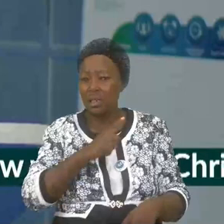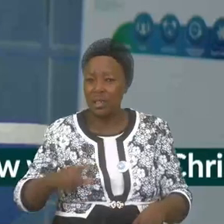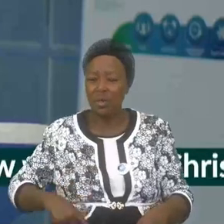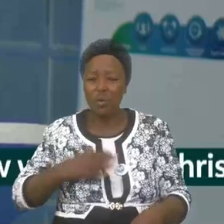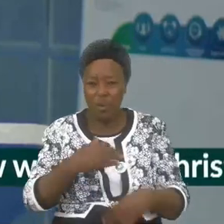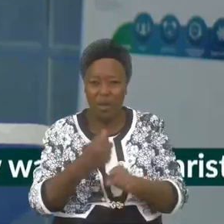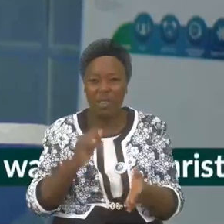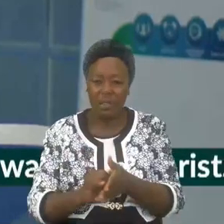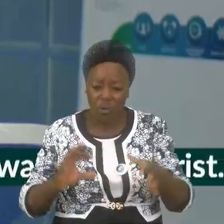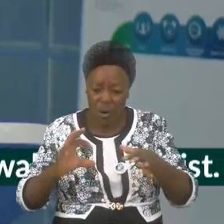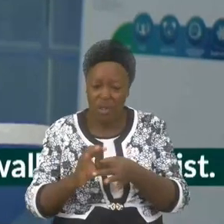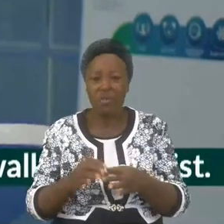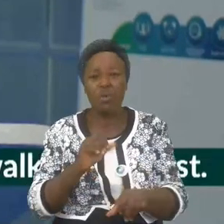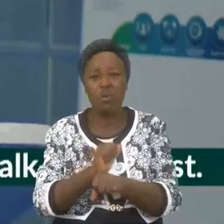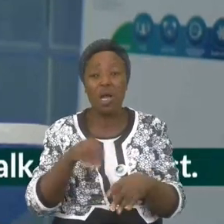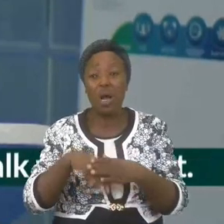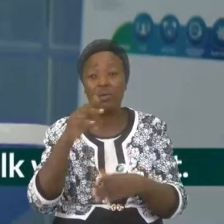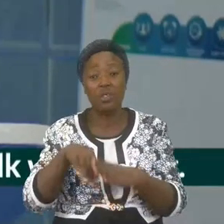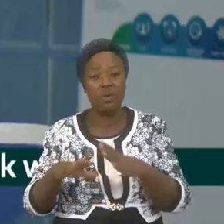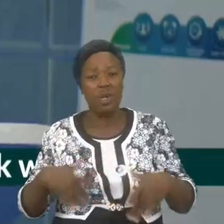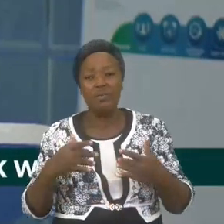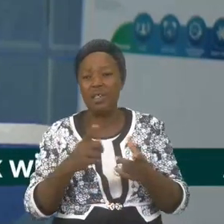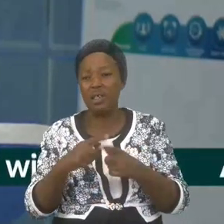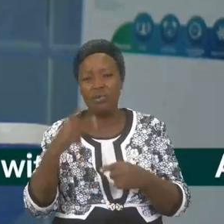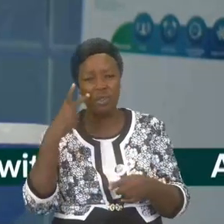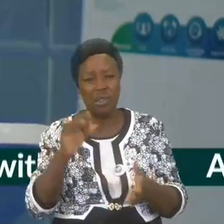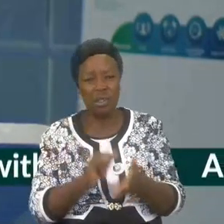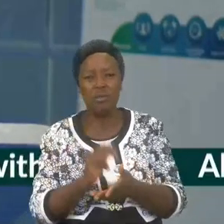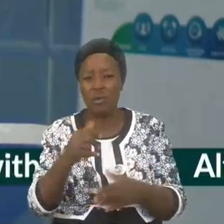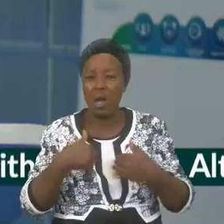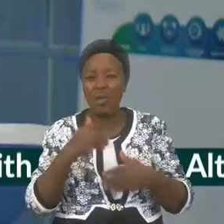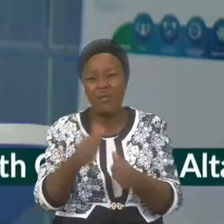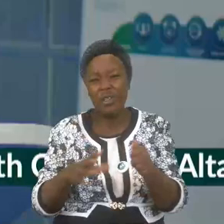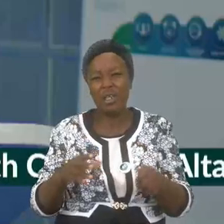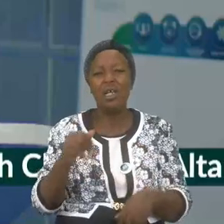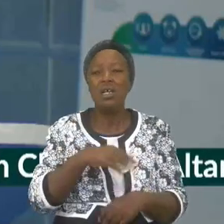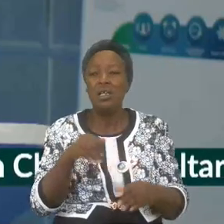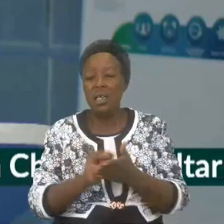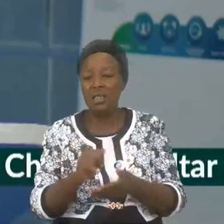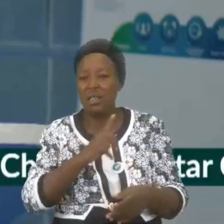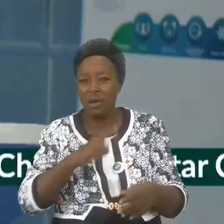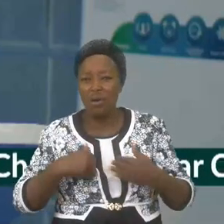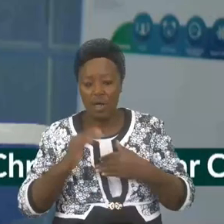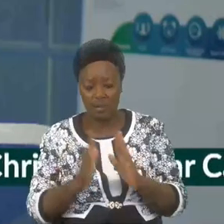le numéro de téléphone soit bien donné. Pour qu'on puisse vous joindre facilement après.